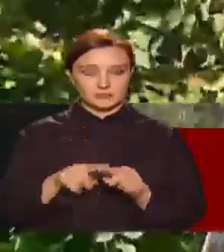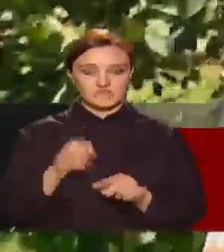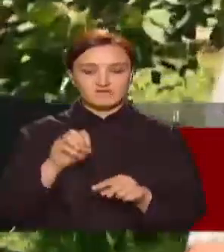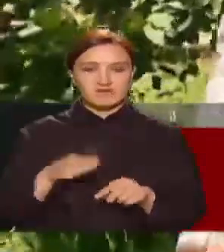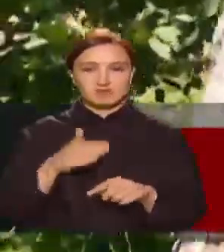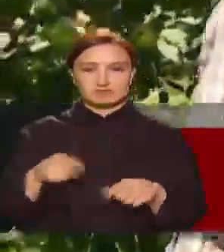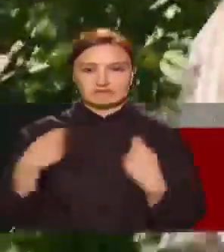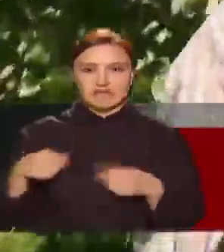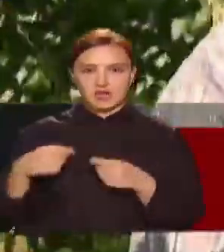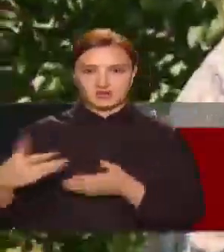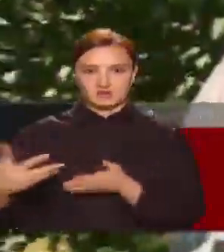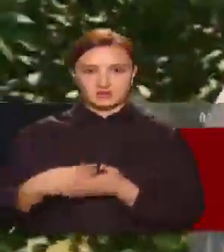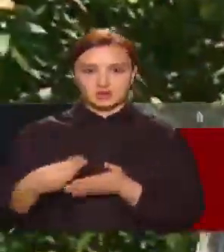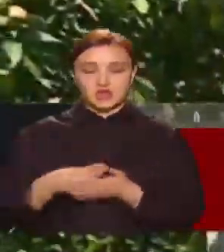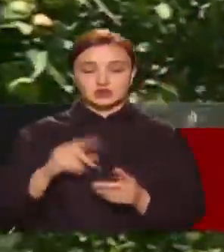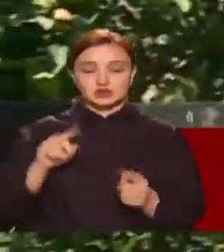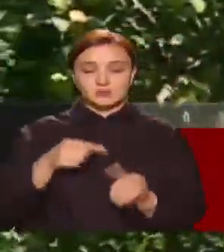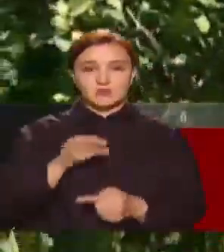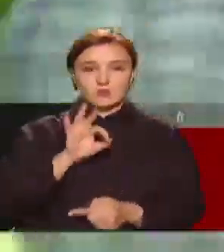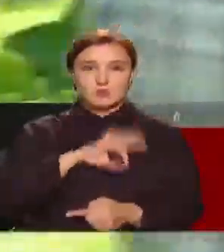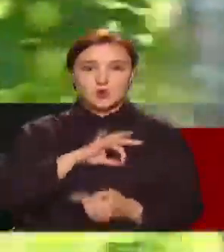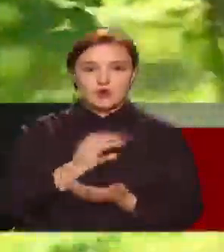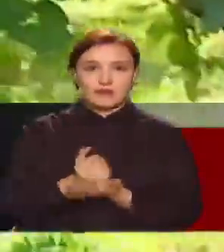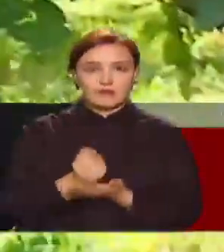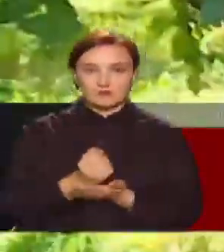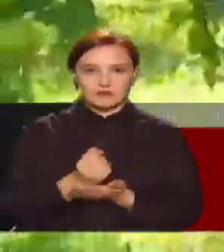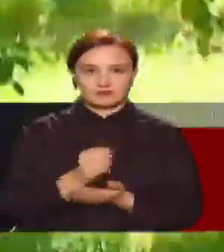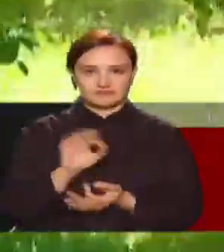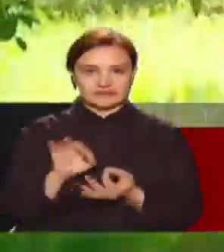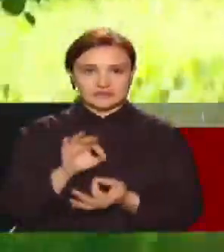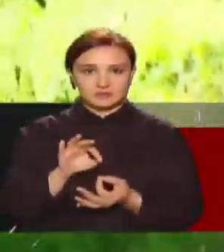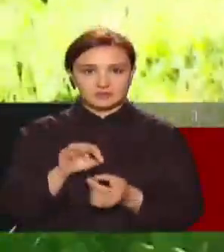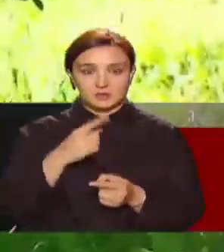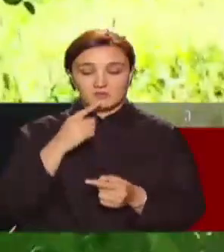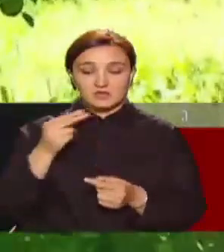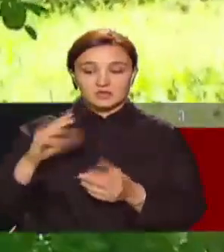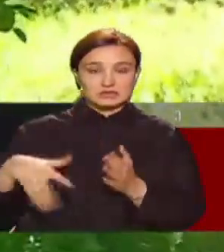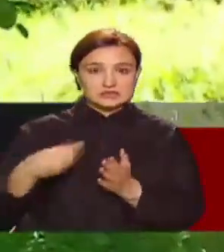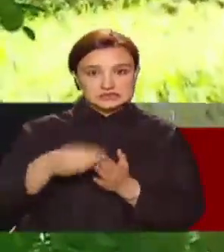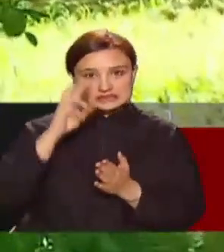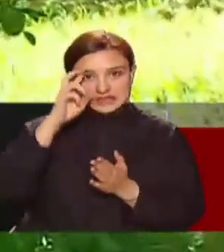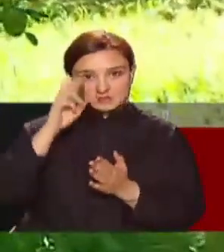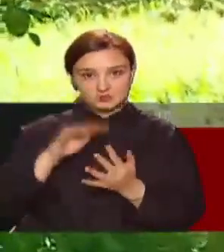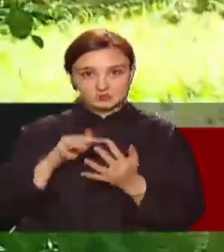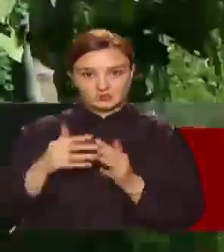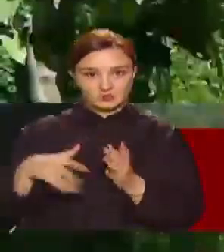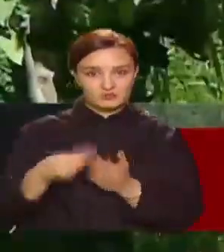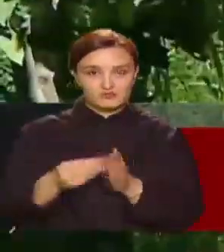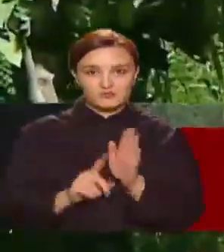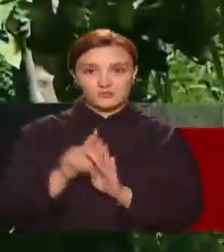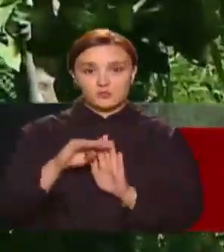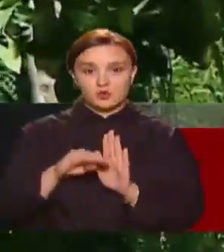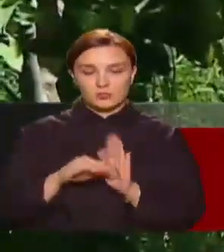misi gaqed vidan iğeben, şesaba misad mogebaze saubarit zedmeti iqo. Misi tkmit, subsidirebis programi samokmedeba,